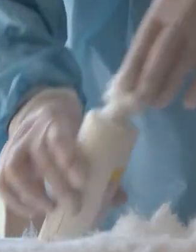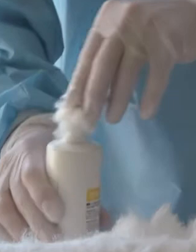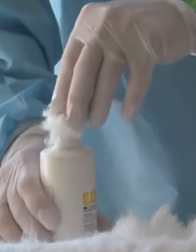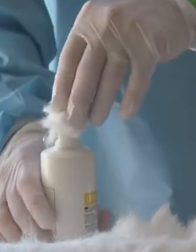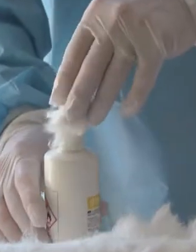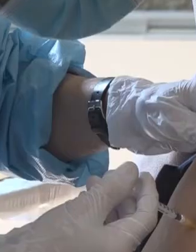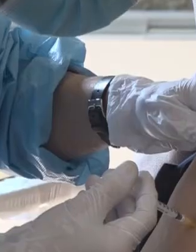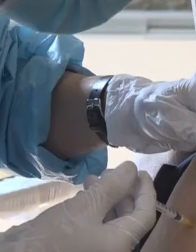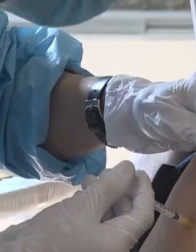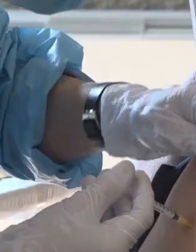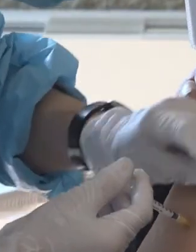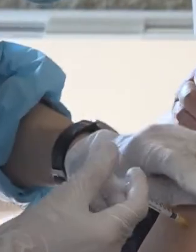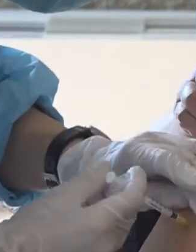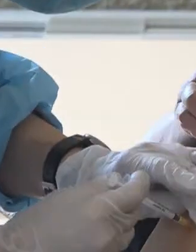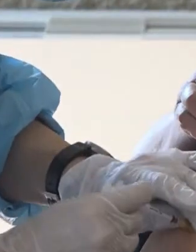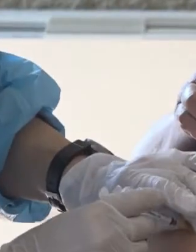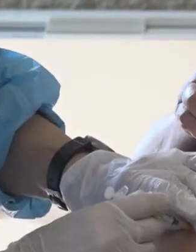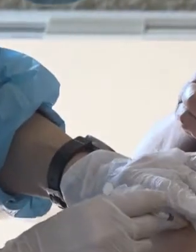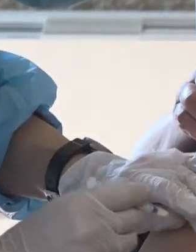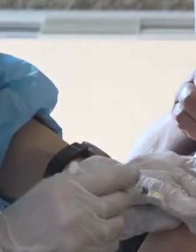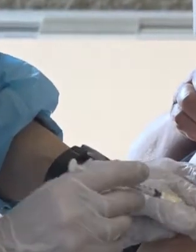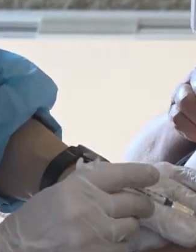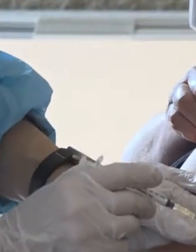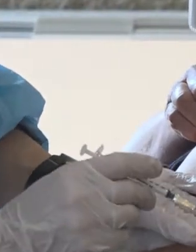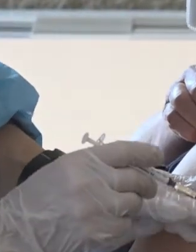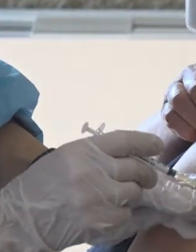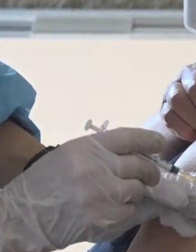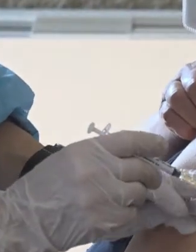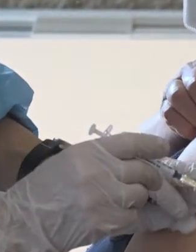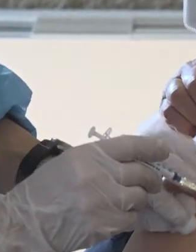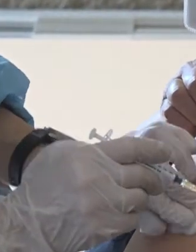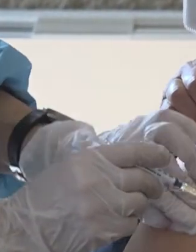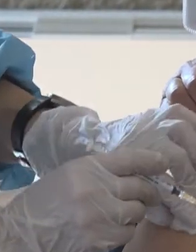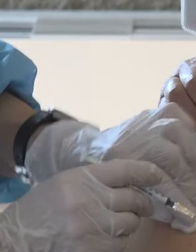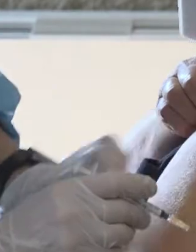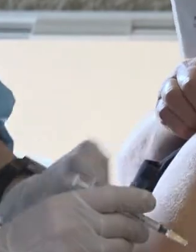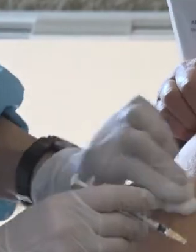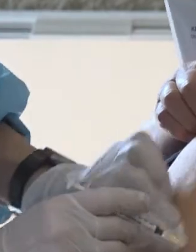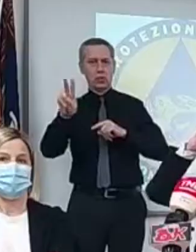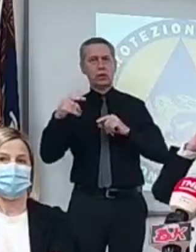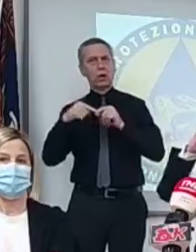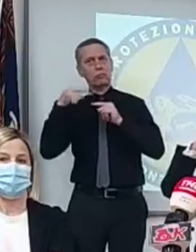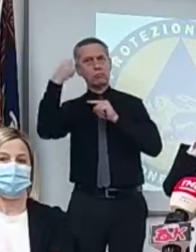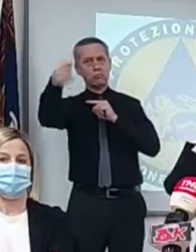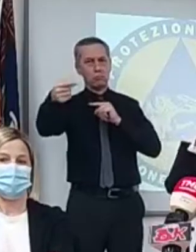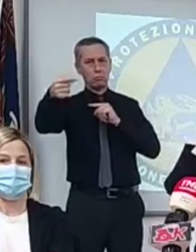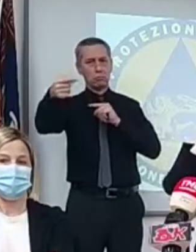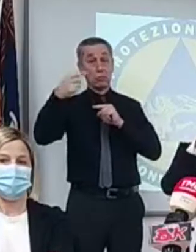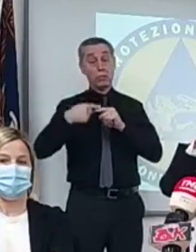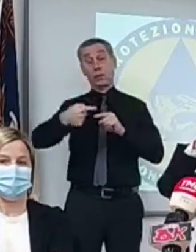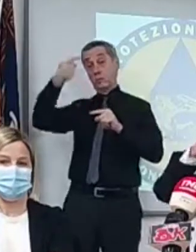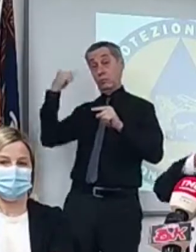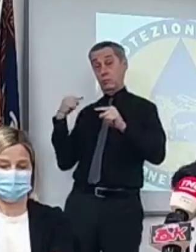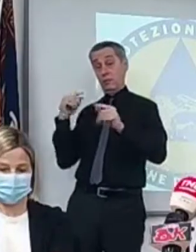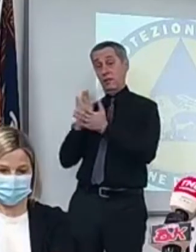ogni 7 giorni per i non vaccinati. Diciamo i 20 che noi non abbiamo abbassato la guardia. Non stiamo celebrando la festa della